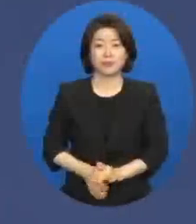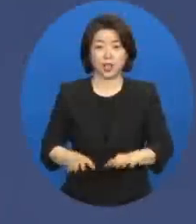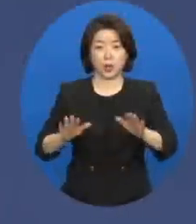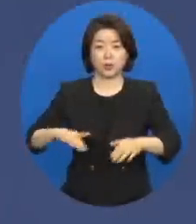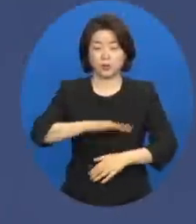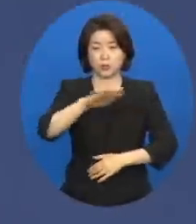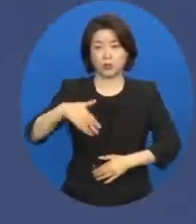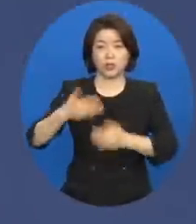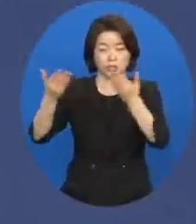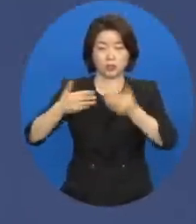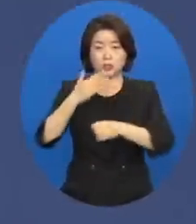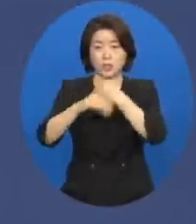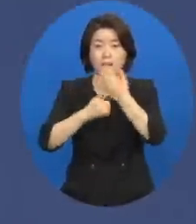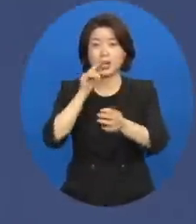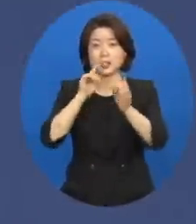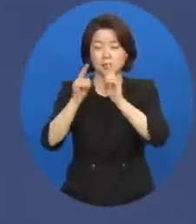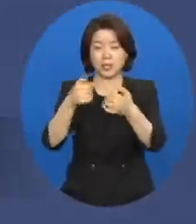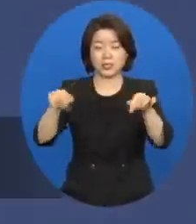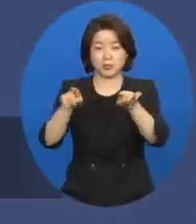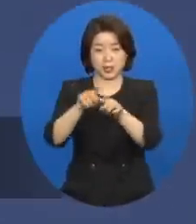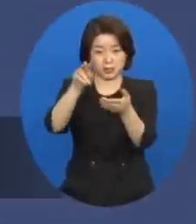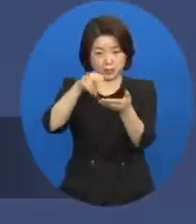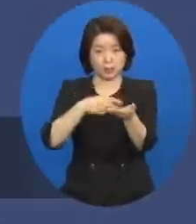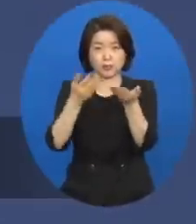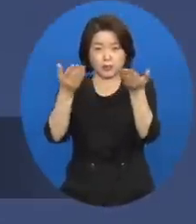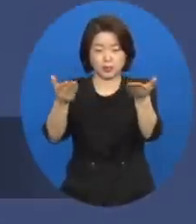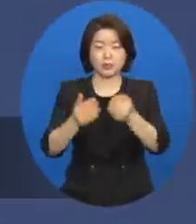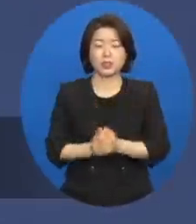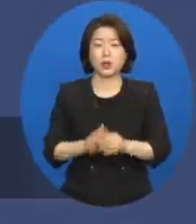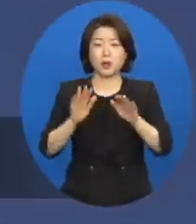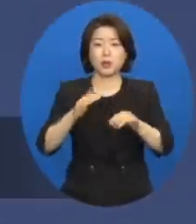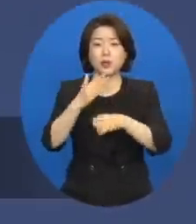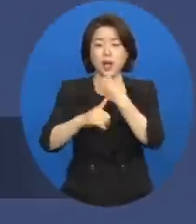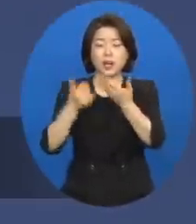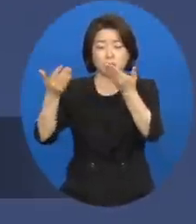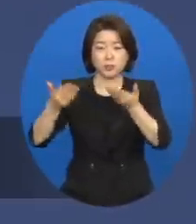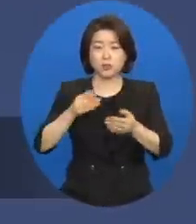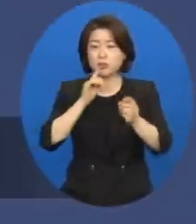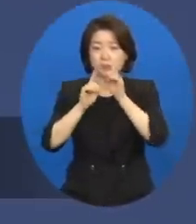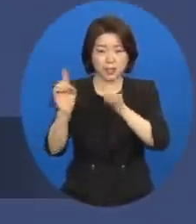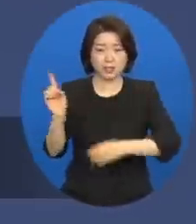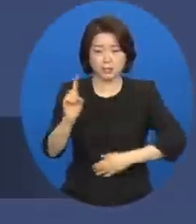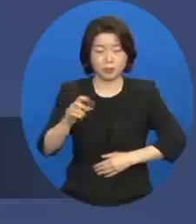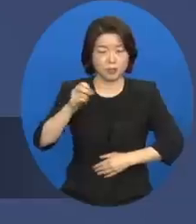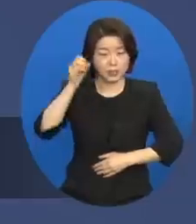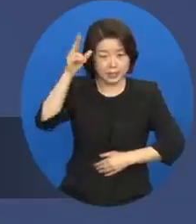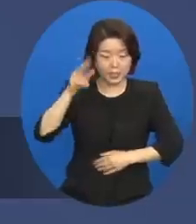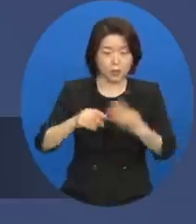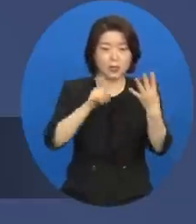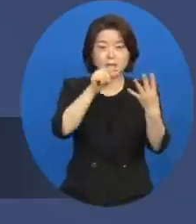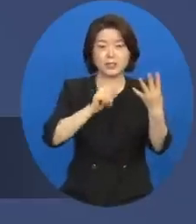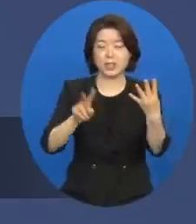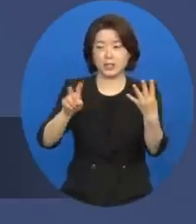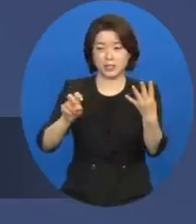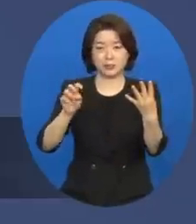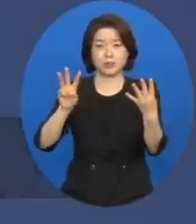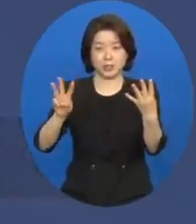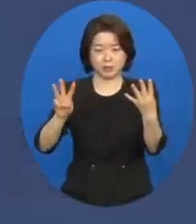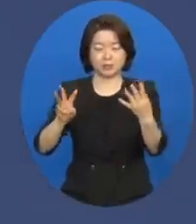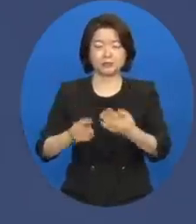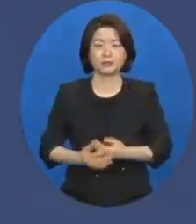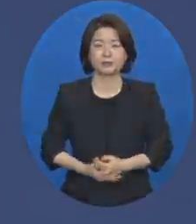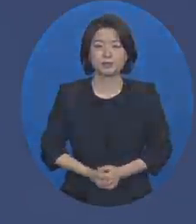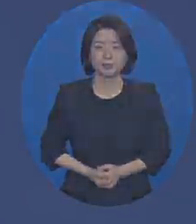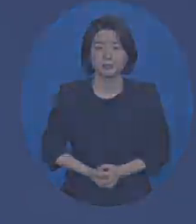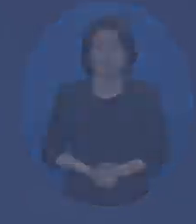시간 우리에게 주시는 하나님의 말씀을 함께 보도록 하겠습니다. 오늘 하나님께서 우리에게 주신 말씀은 잠언 4장 23절